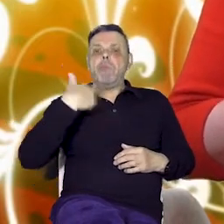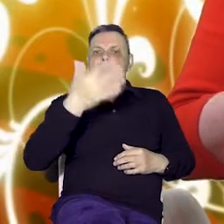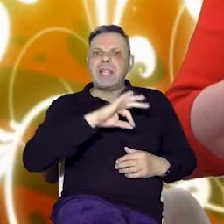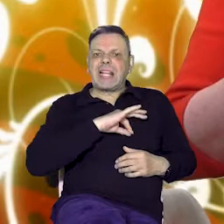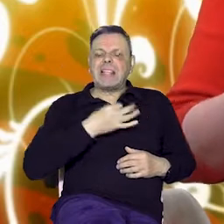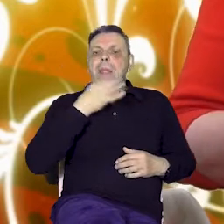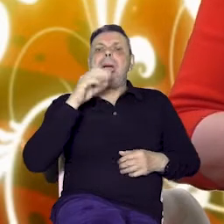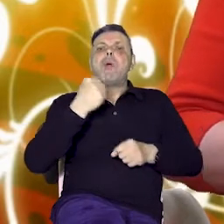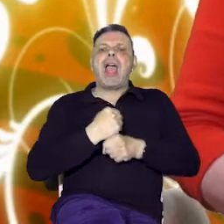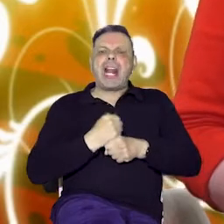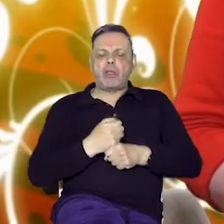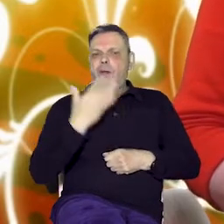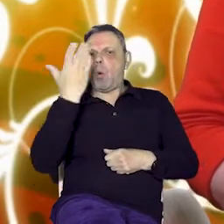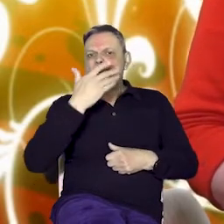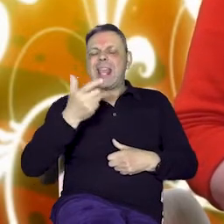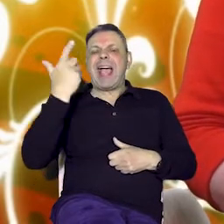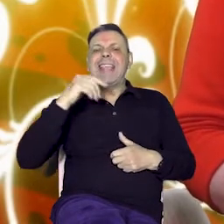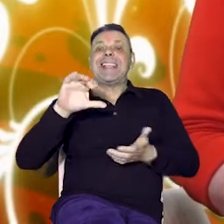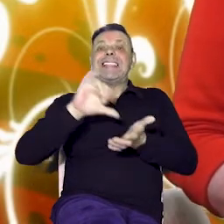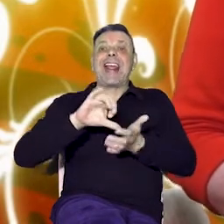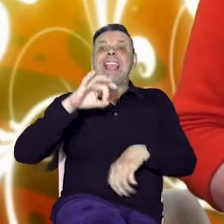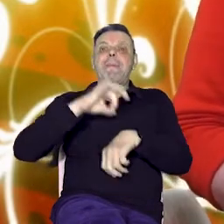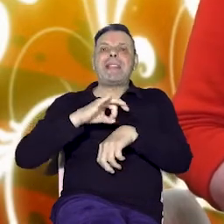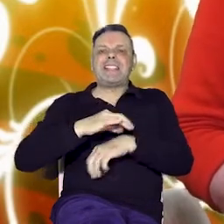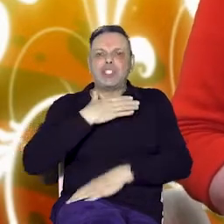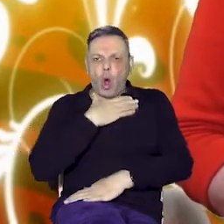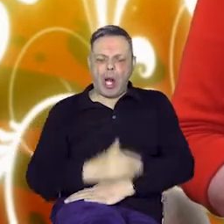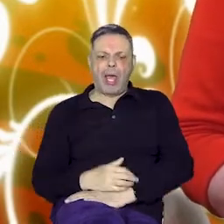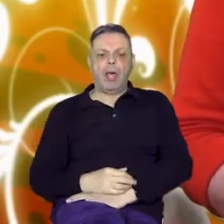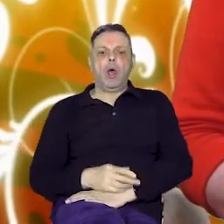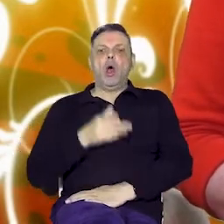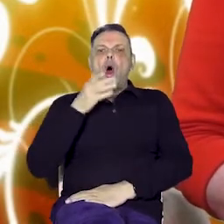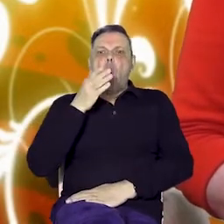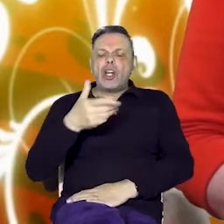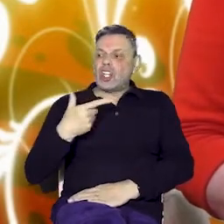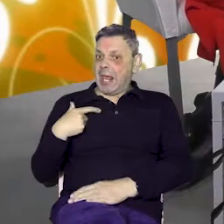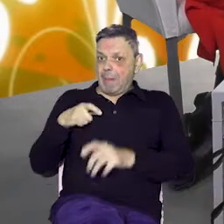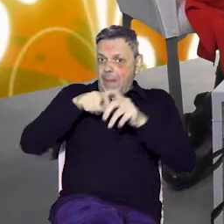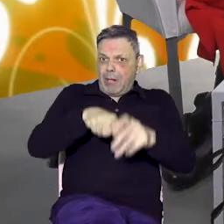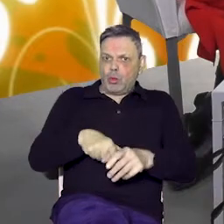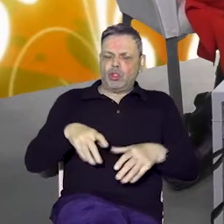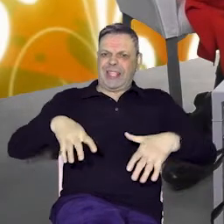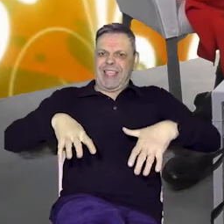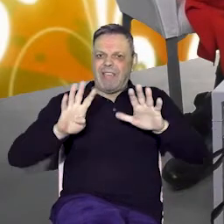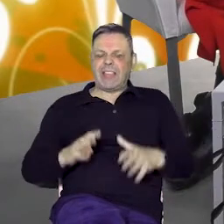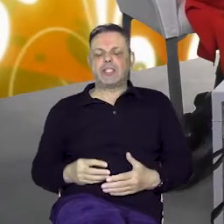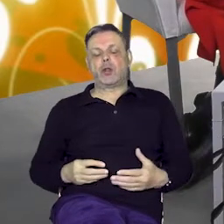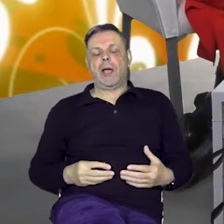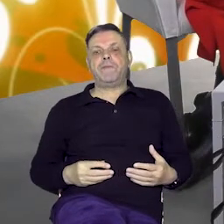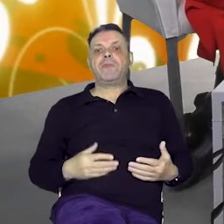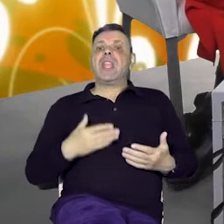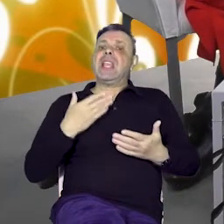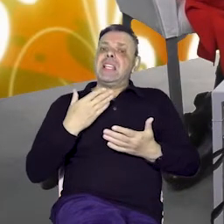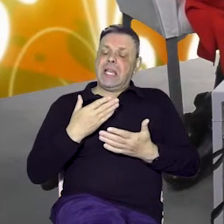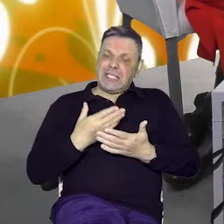najbolje radove učenika iz srednjih medicinskih škola. Oni će nam se pridružiti 19. Zašto? Pa zato da